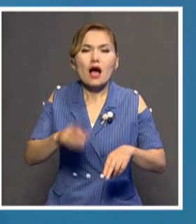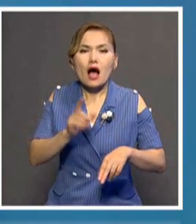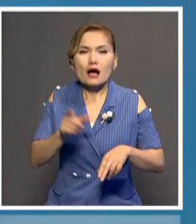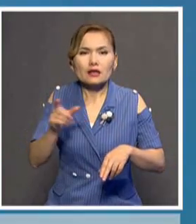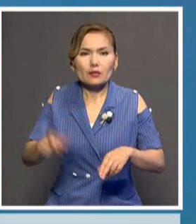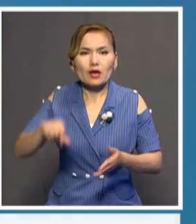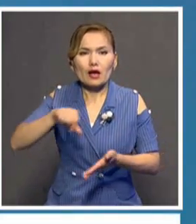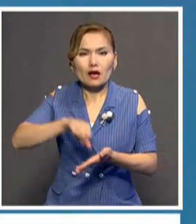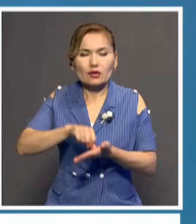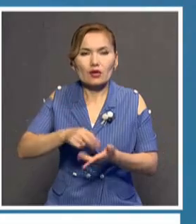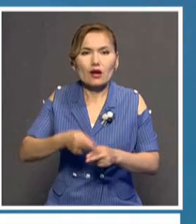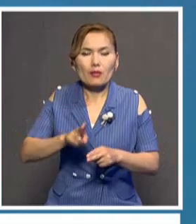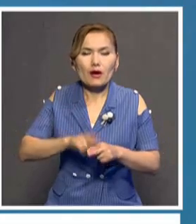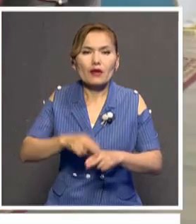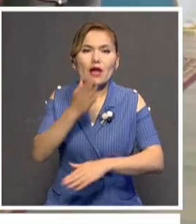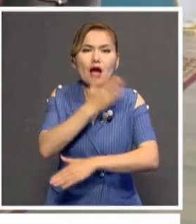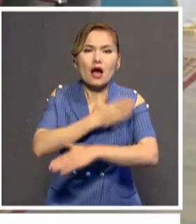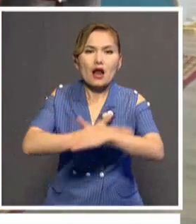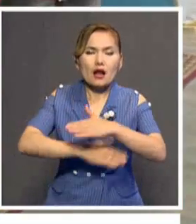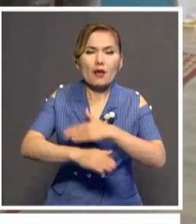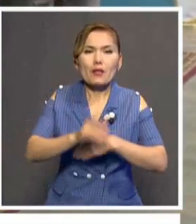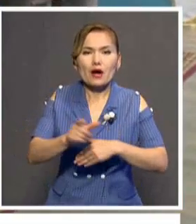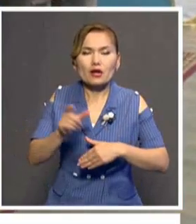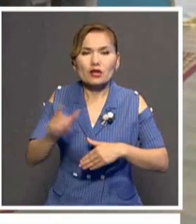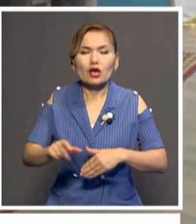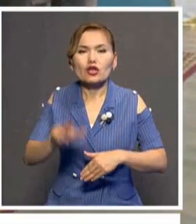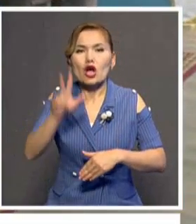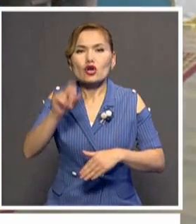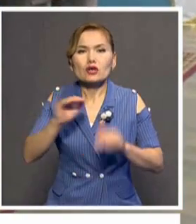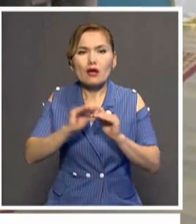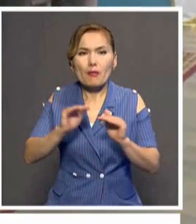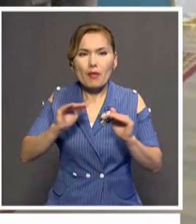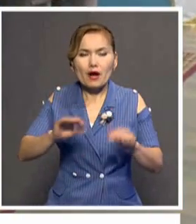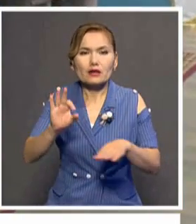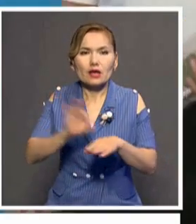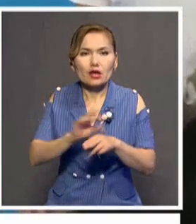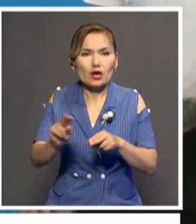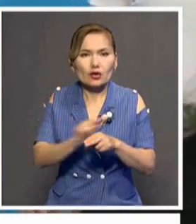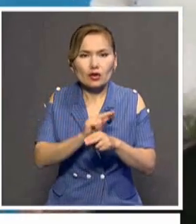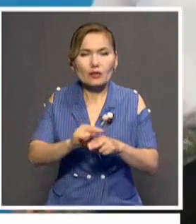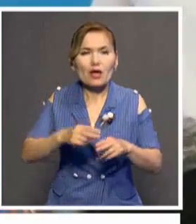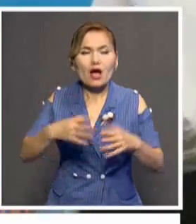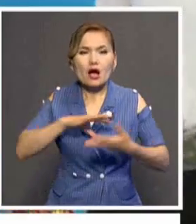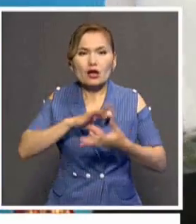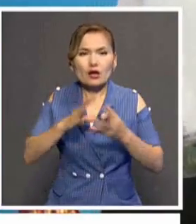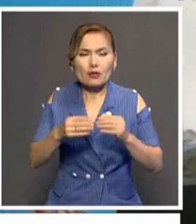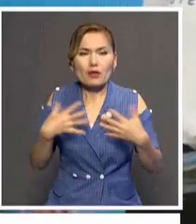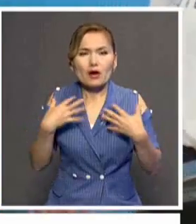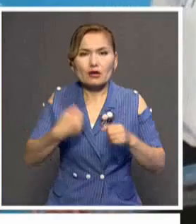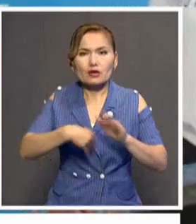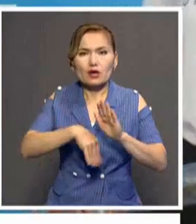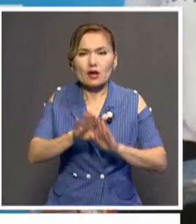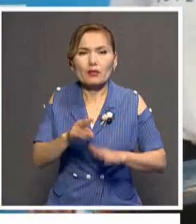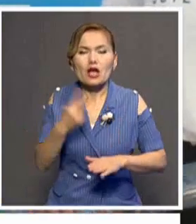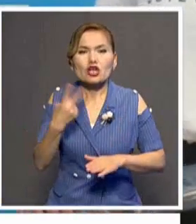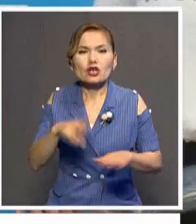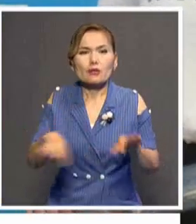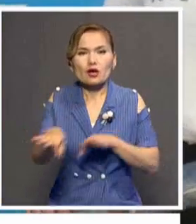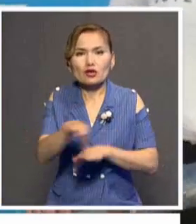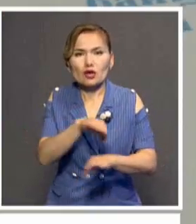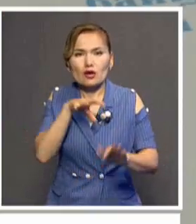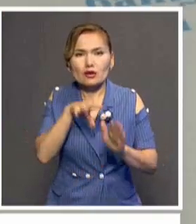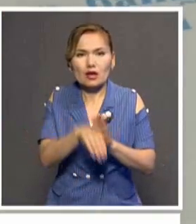орталығы. Орталық сал ауруына шалдыққан 300-ден астам баланы емдеп қатарға қосты. Жалпы аймақ бойынша 20 жоба